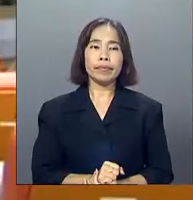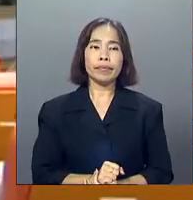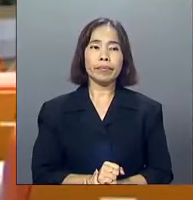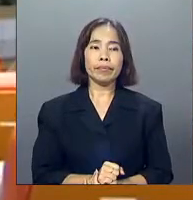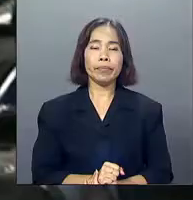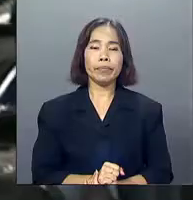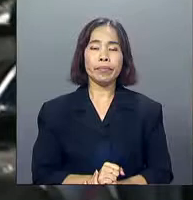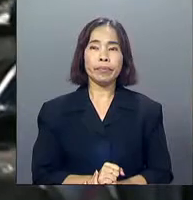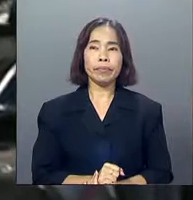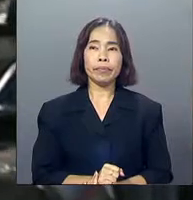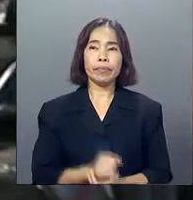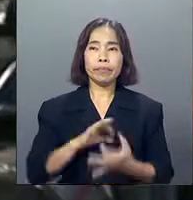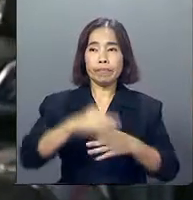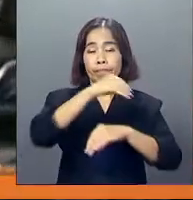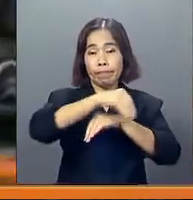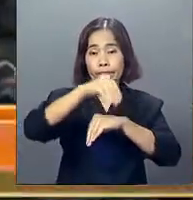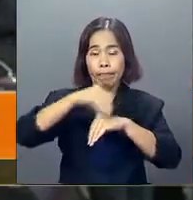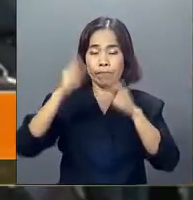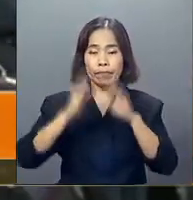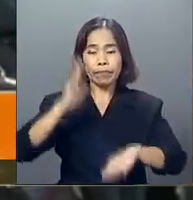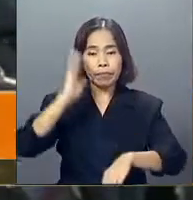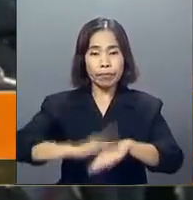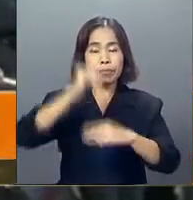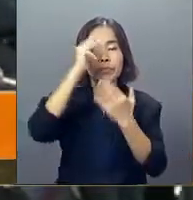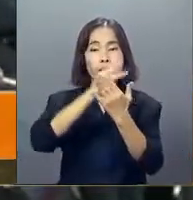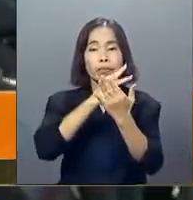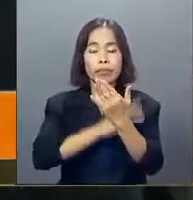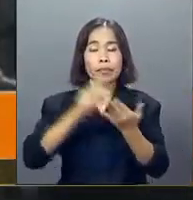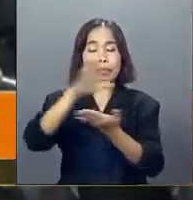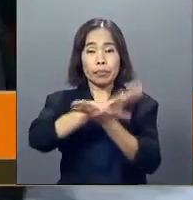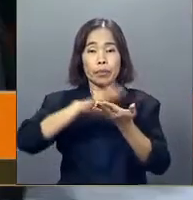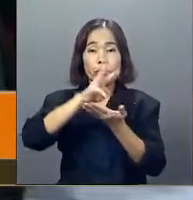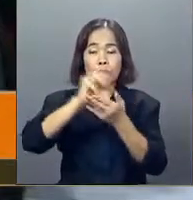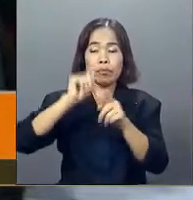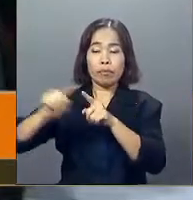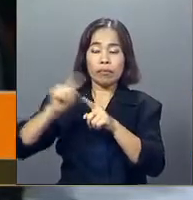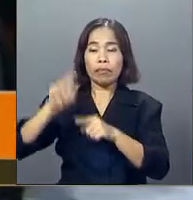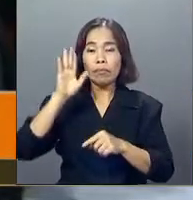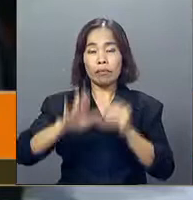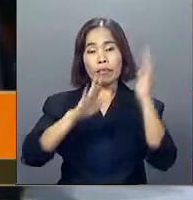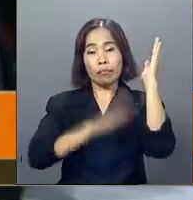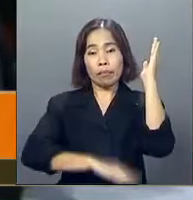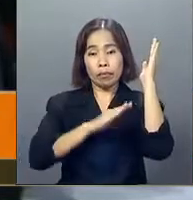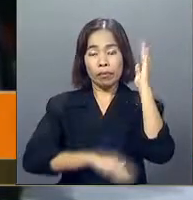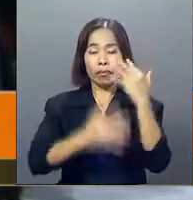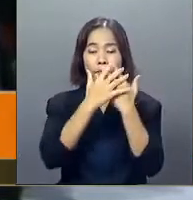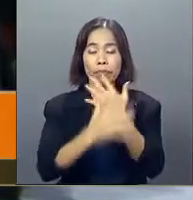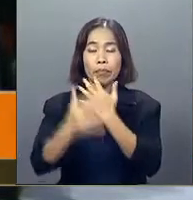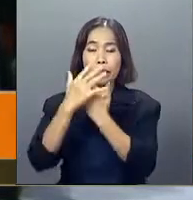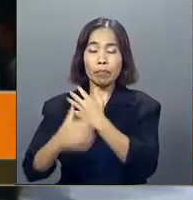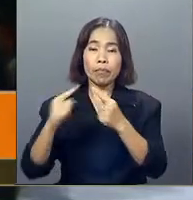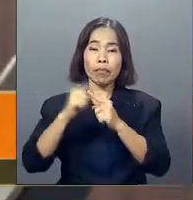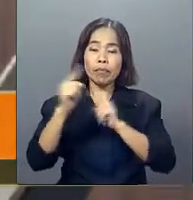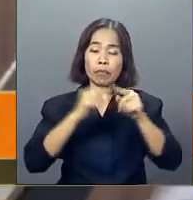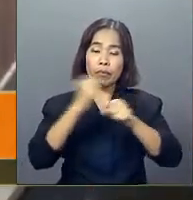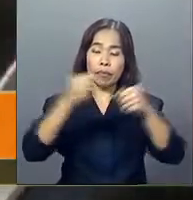เครือข่ายภาคประชาชนและนักวิชาการด้านสิ่งแวดล้อมในมหาวิทยาลัยต่างๆในภาคใต้นั้นเข้าร่วมเวทีสัมมนาเรื่องการทำรายงานผล